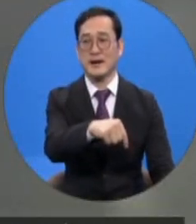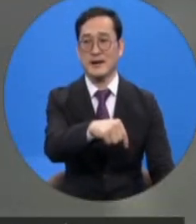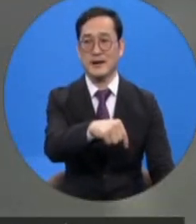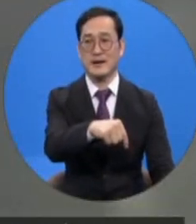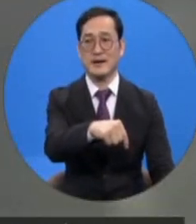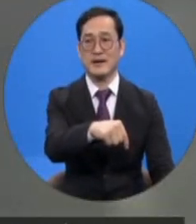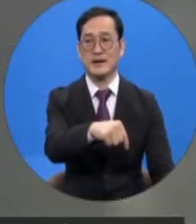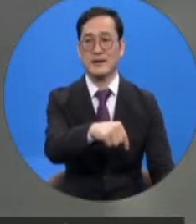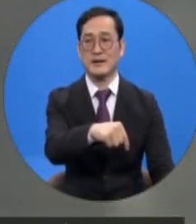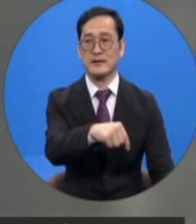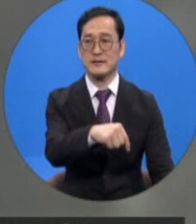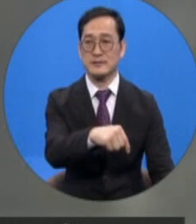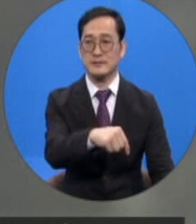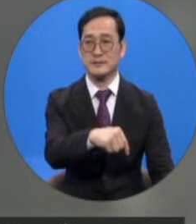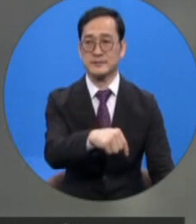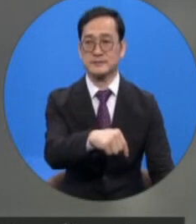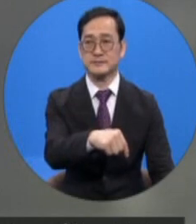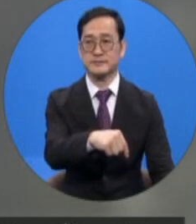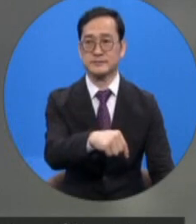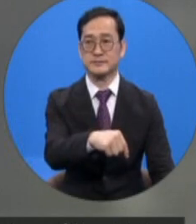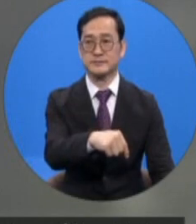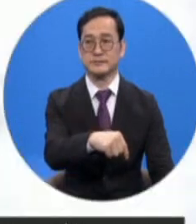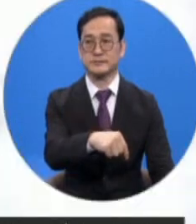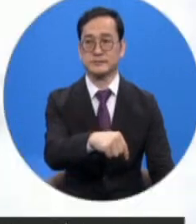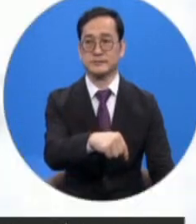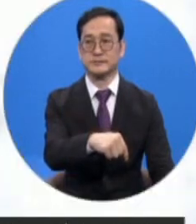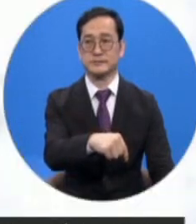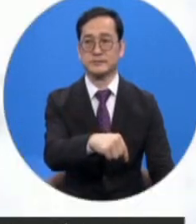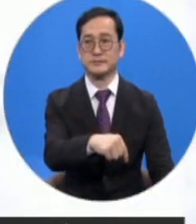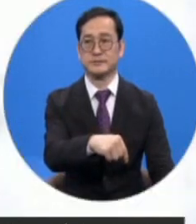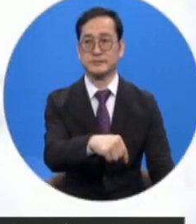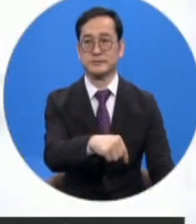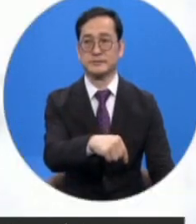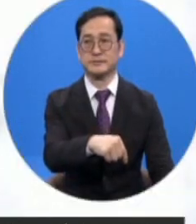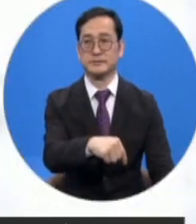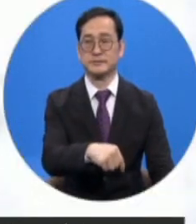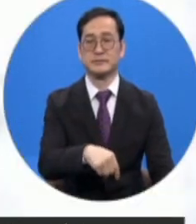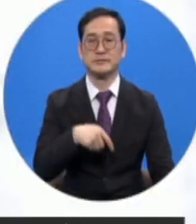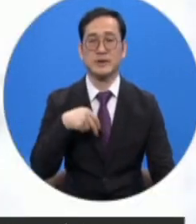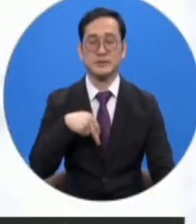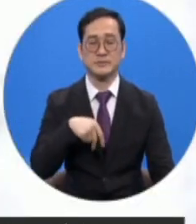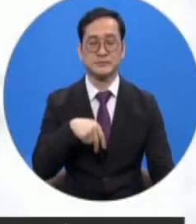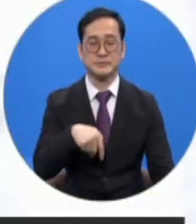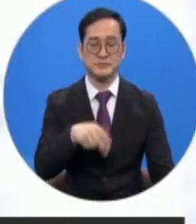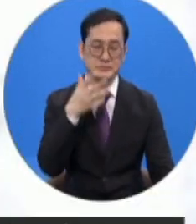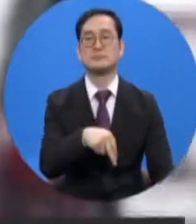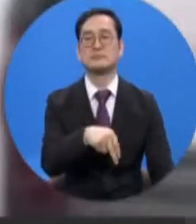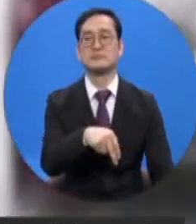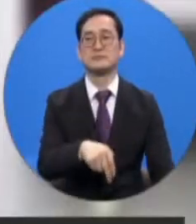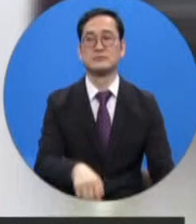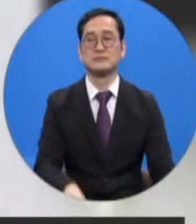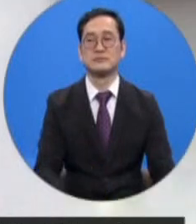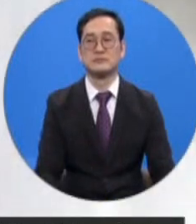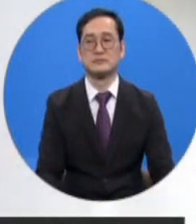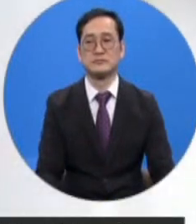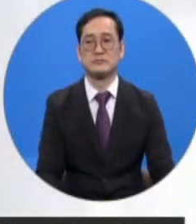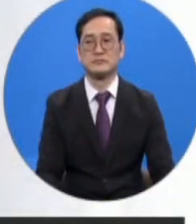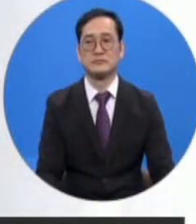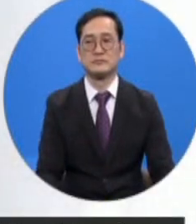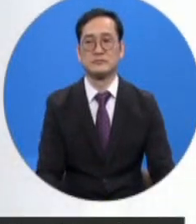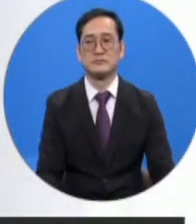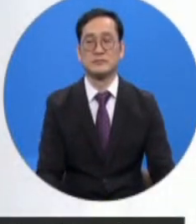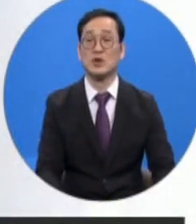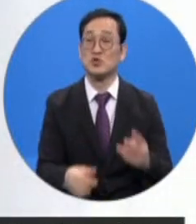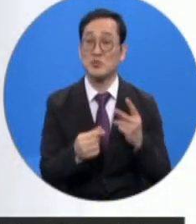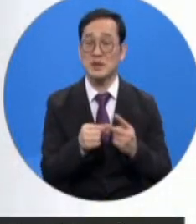맞습니다. 자, 누군가 집어갑니다. 근데 한 분이 그냥 지나가죠. 한 여성은 쳐다만 보고요. 또